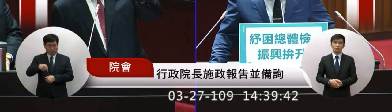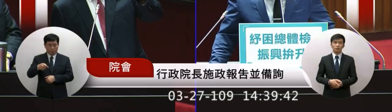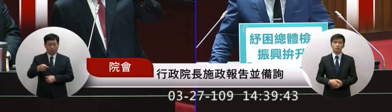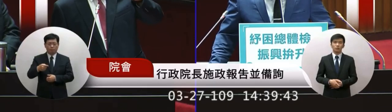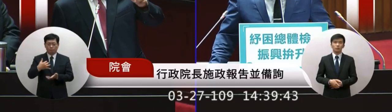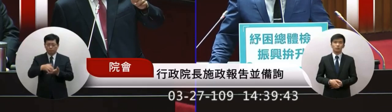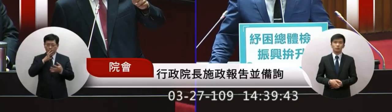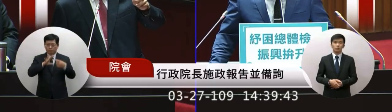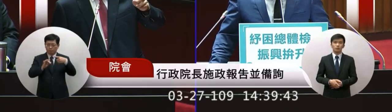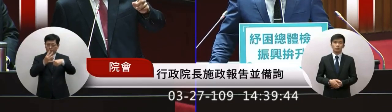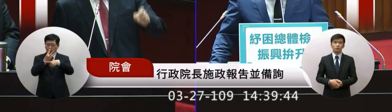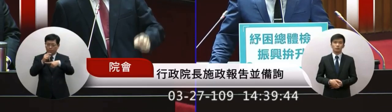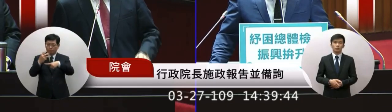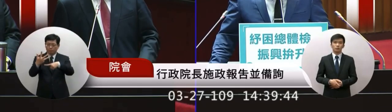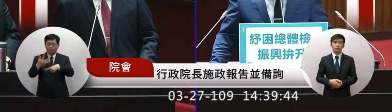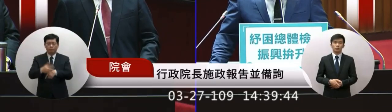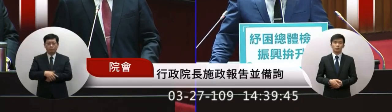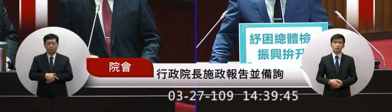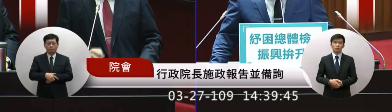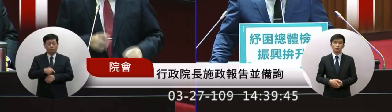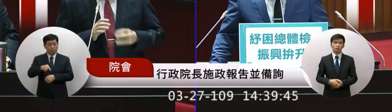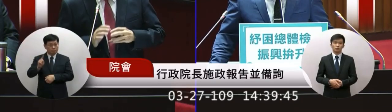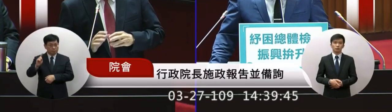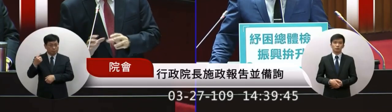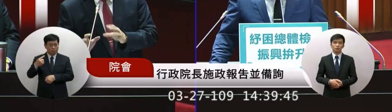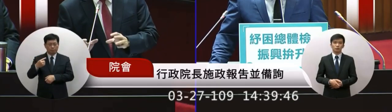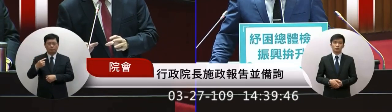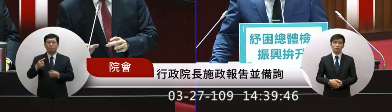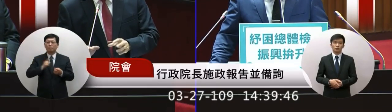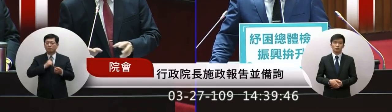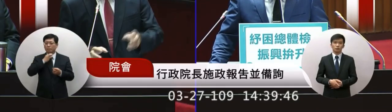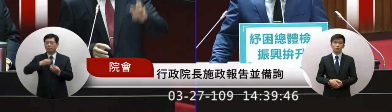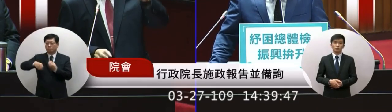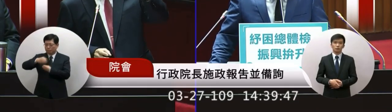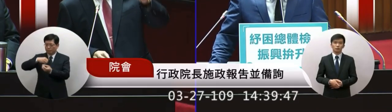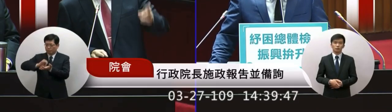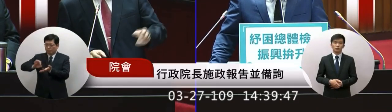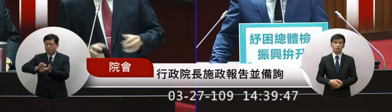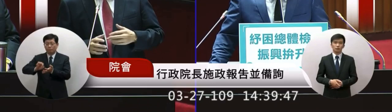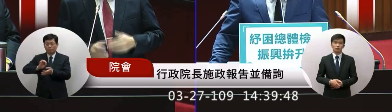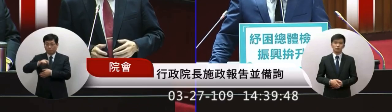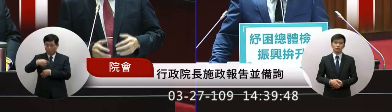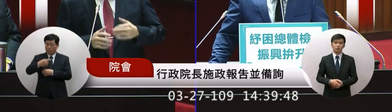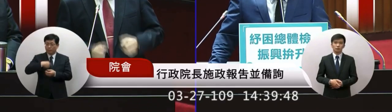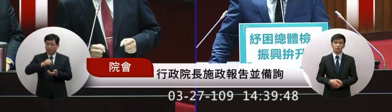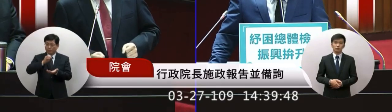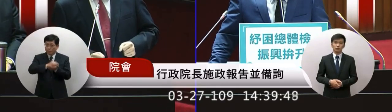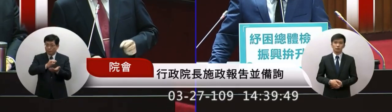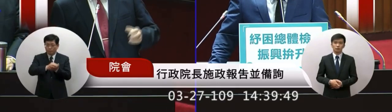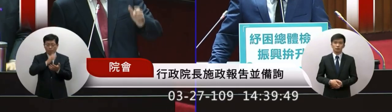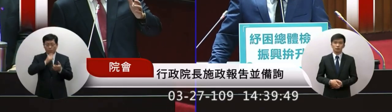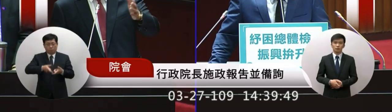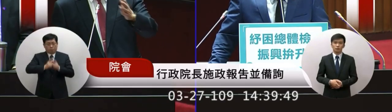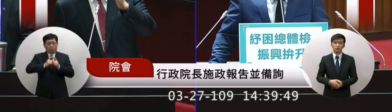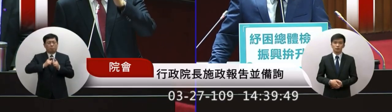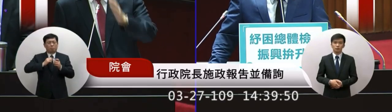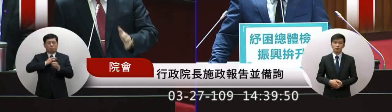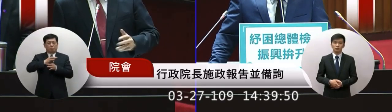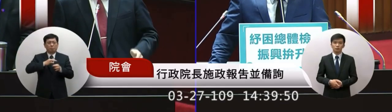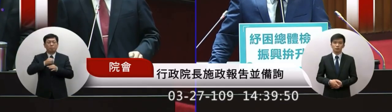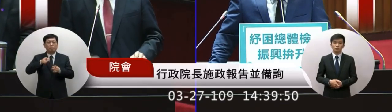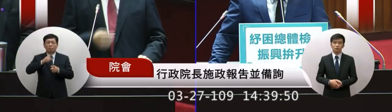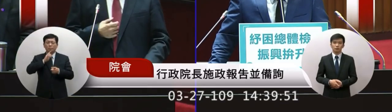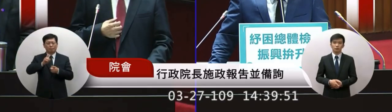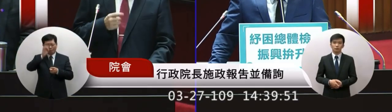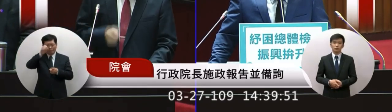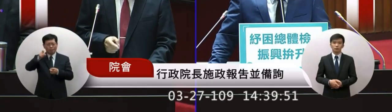算3.8%，这个就是算作伊要营运的。搁到后边这较低，这个就是要振兴的。这个是银行的